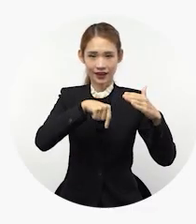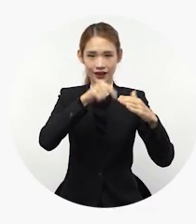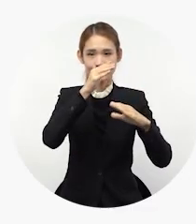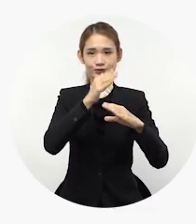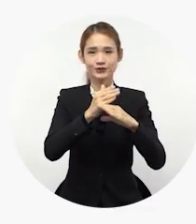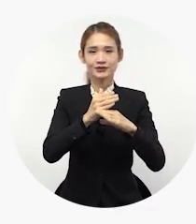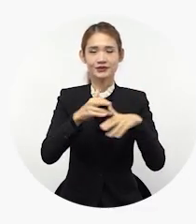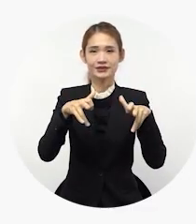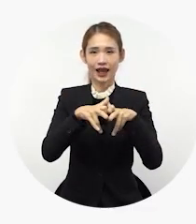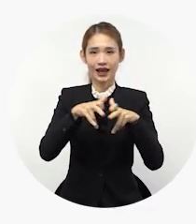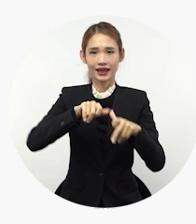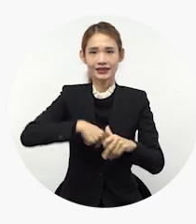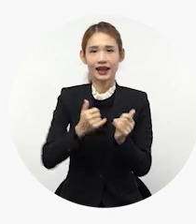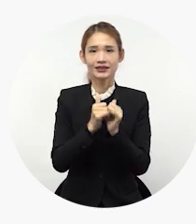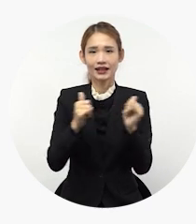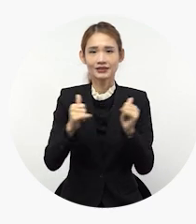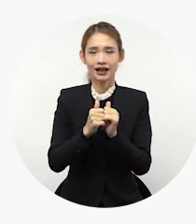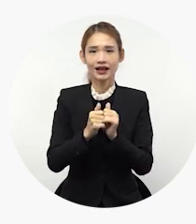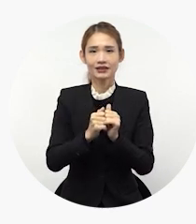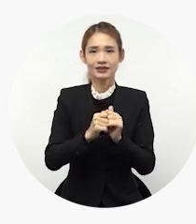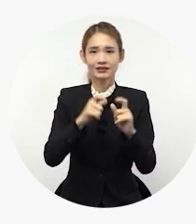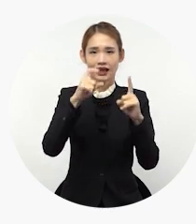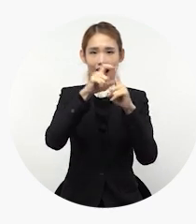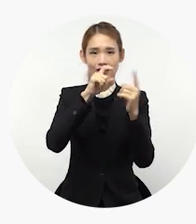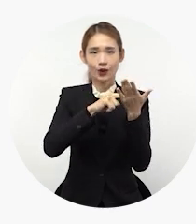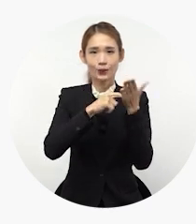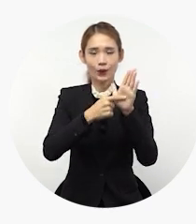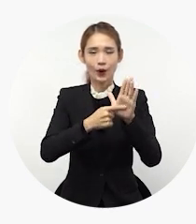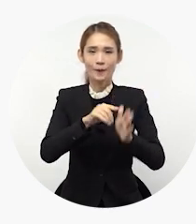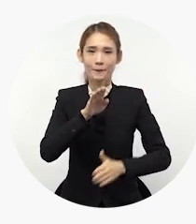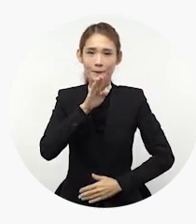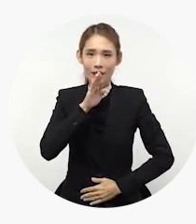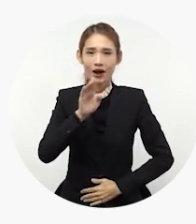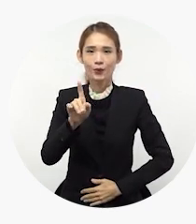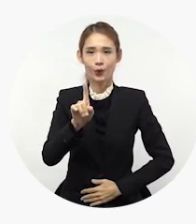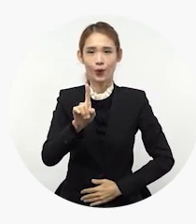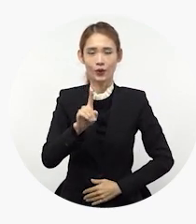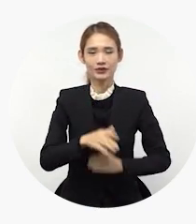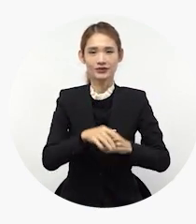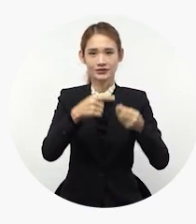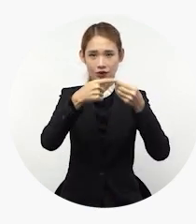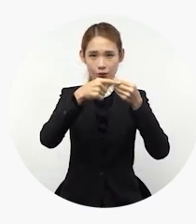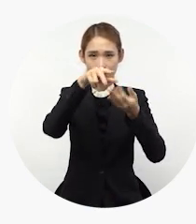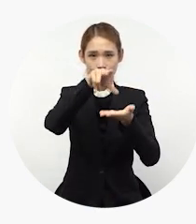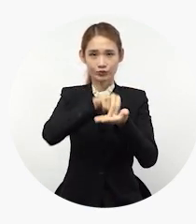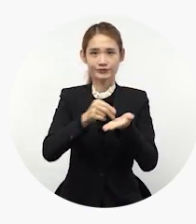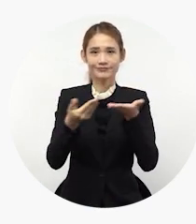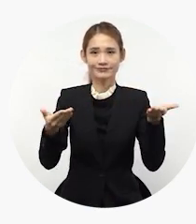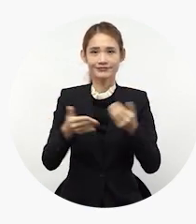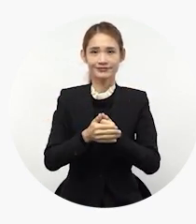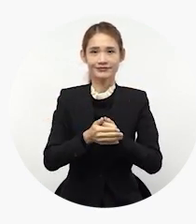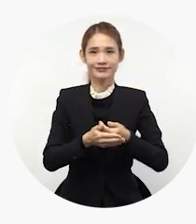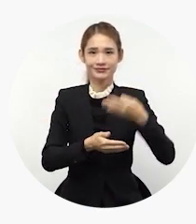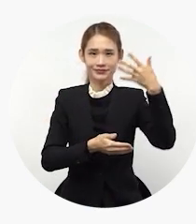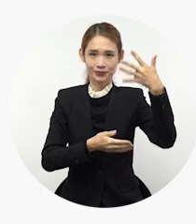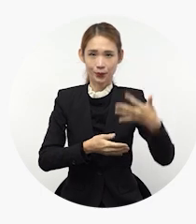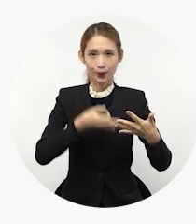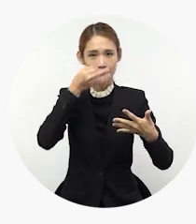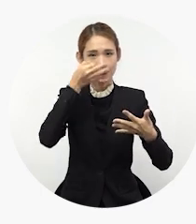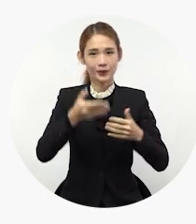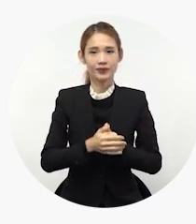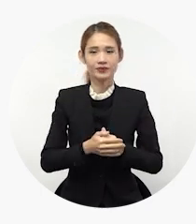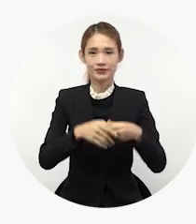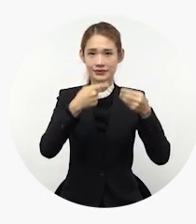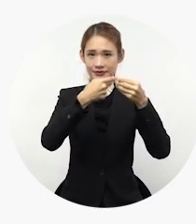다음 중 장애 당사자를 지칭하는 말로 알맞은 것은? 제가 준비한 첫 번째 문제거든요. 네, 보기를